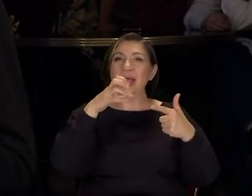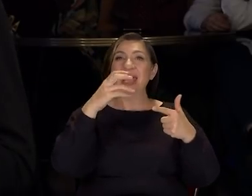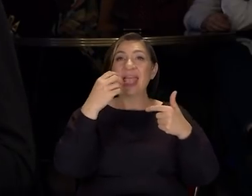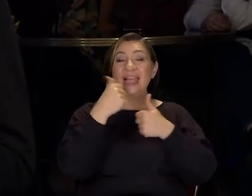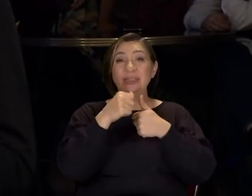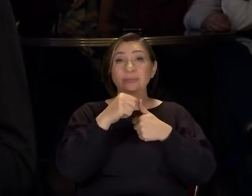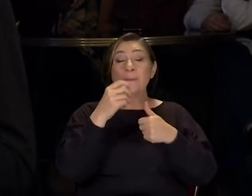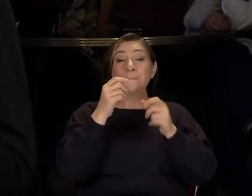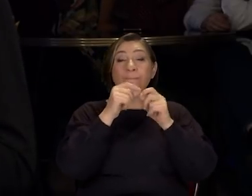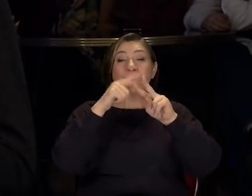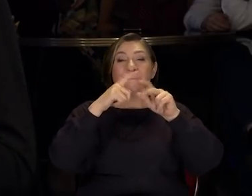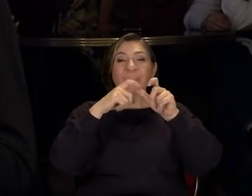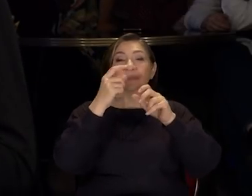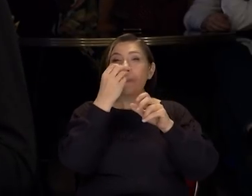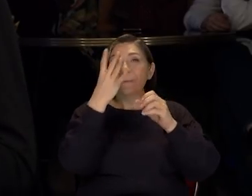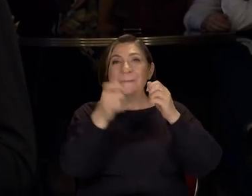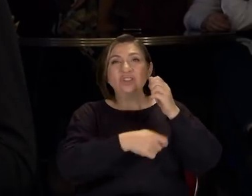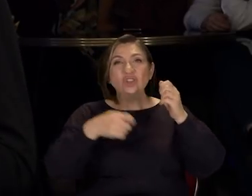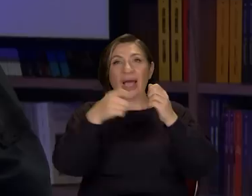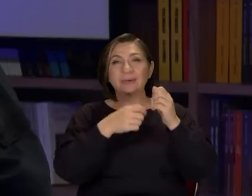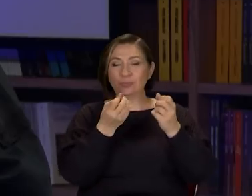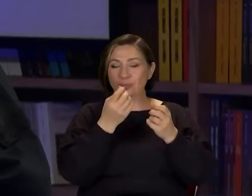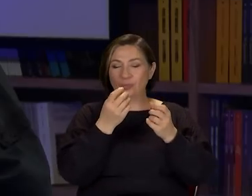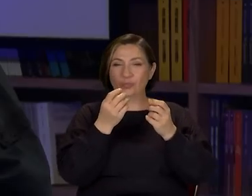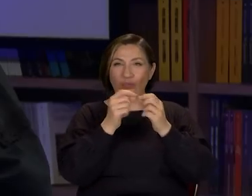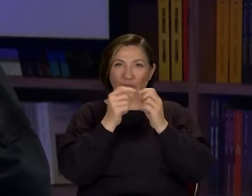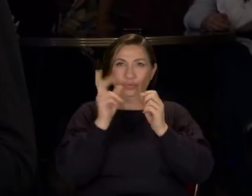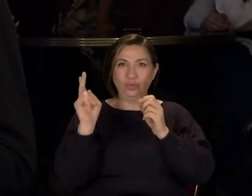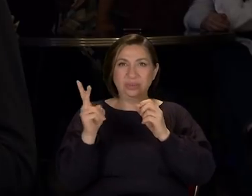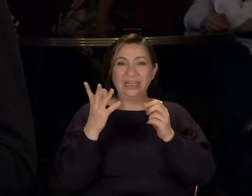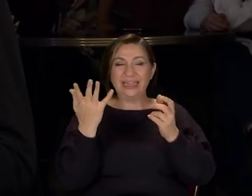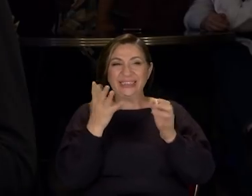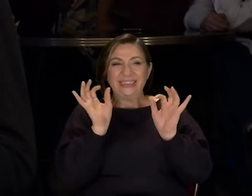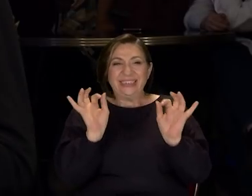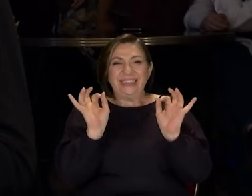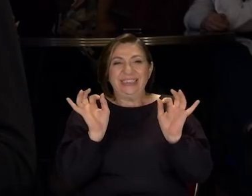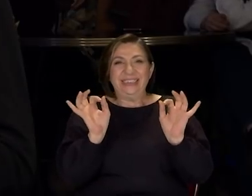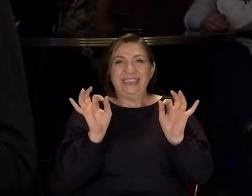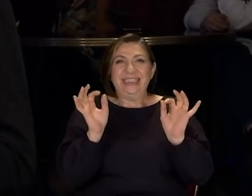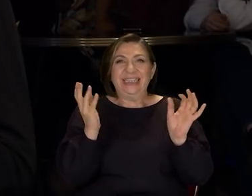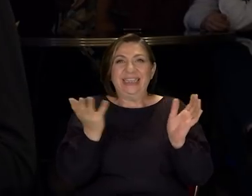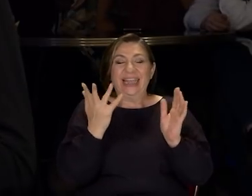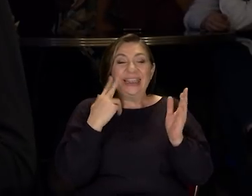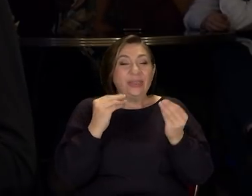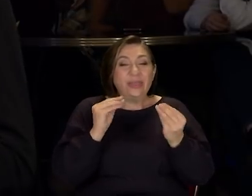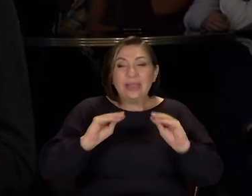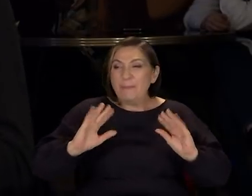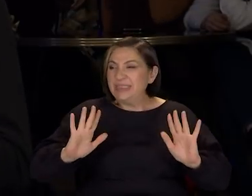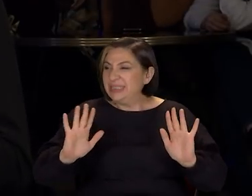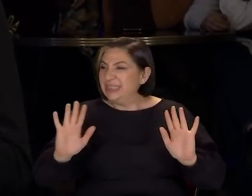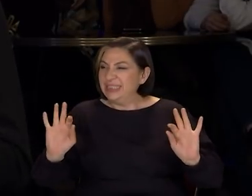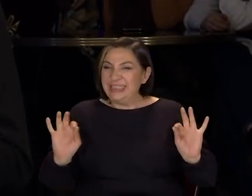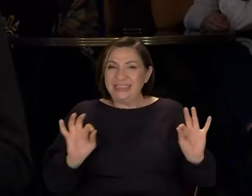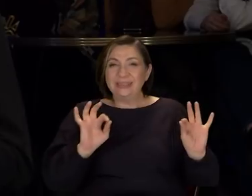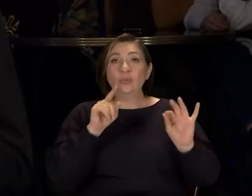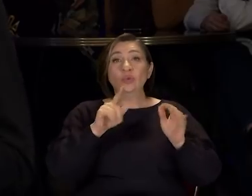Başak Burcu. Burçlarla alakalı bir diyalogumuz var. İşte ne kadar titiz, ne kadar tertipli ve düzenli. Fakat tabii